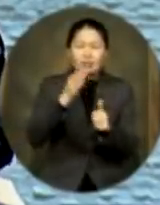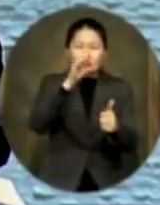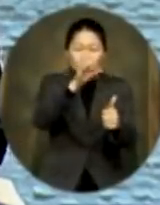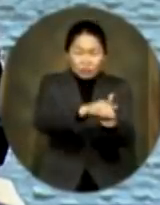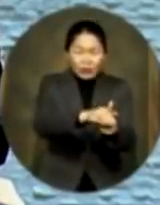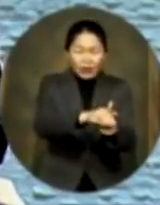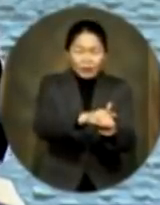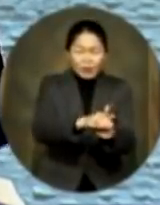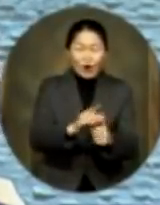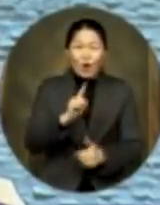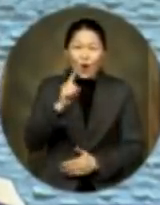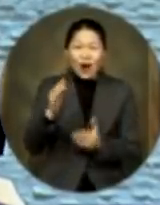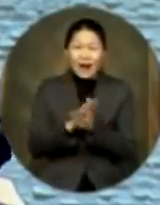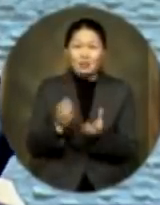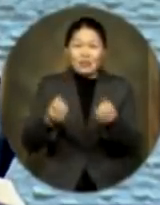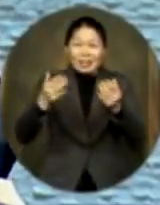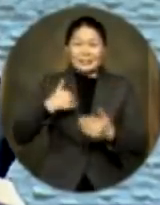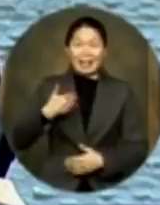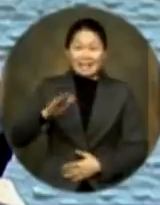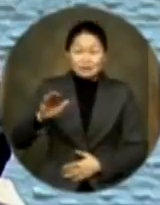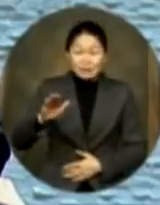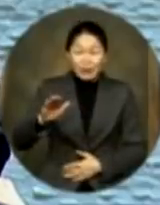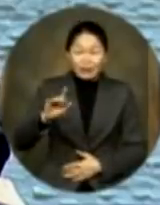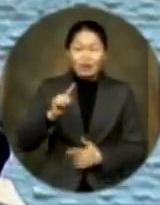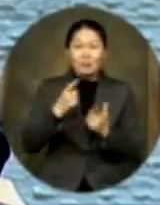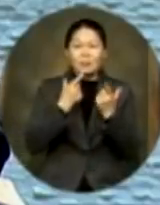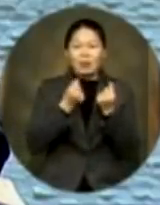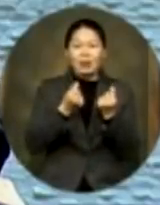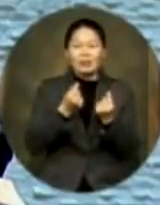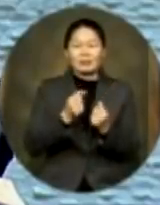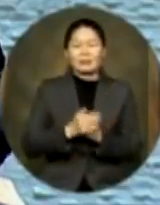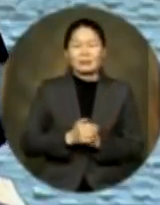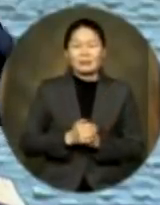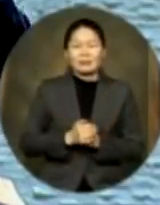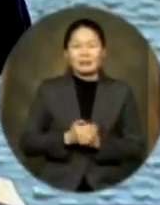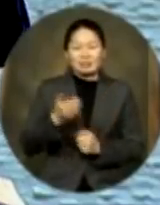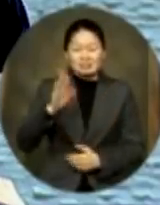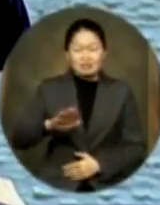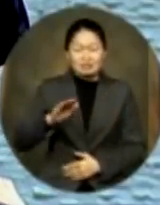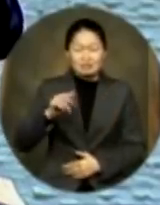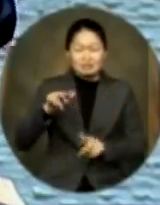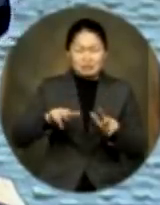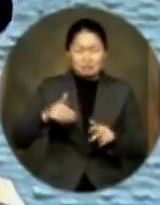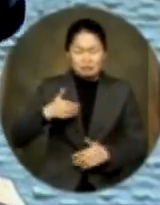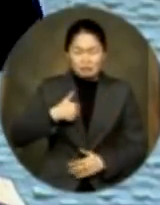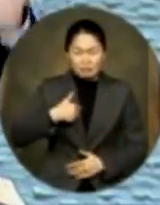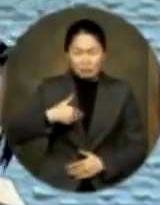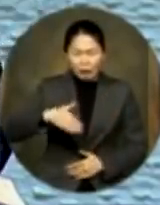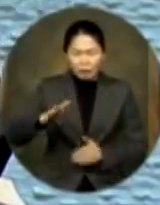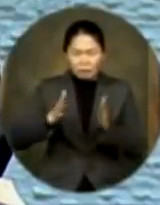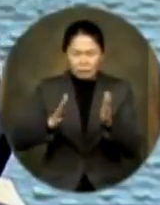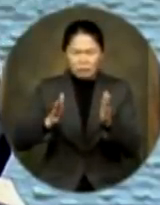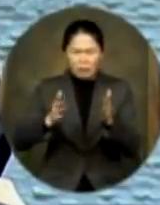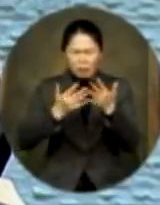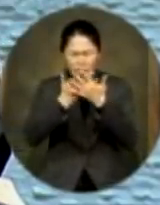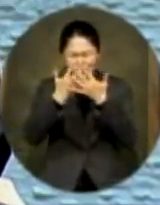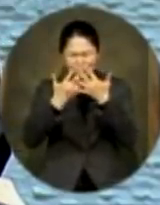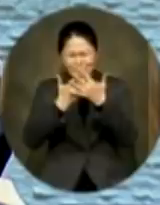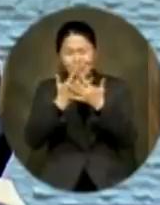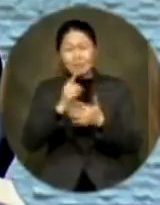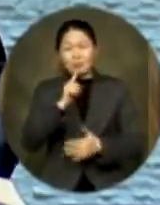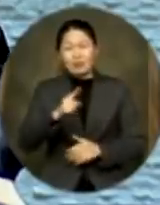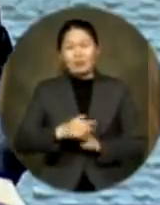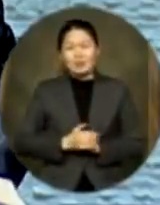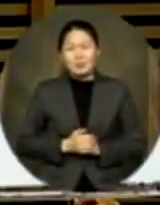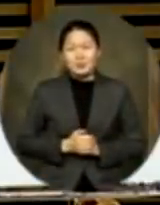할렐루야 하나님 가겠습니다 1월 밤이에요 근데 지금 자기가 가는 길에 앞길이 안 보인 듯